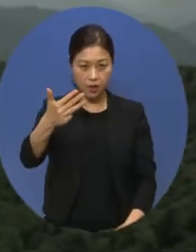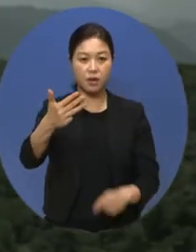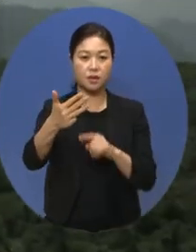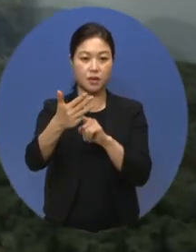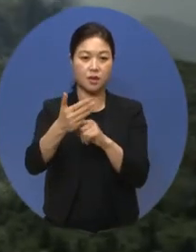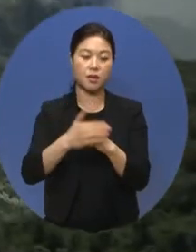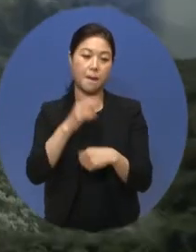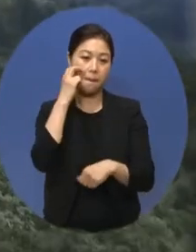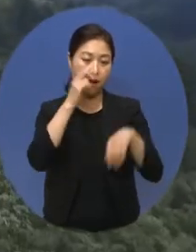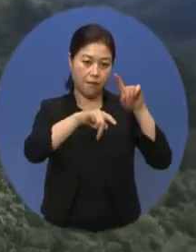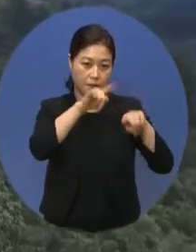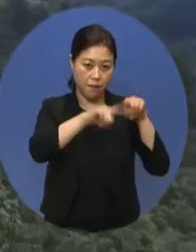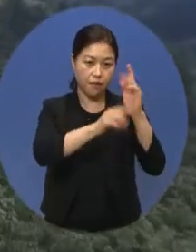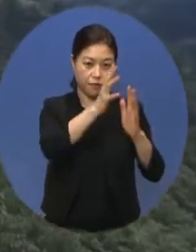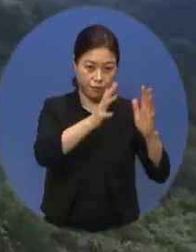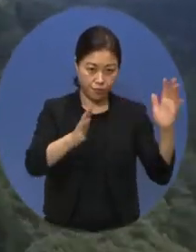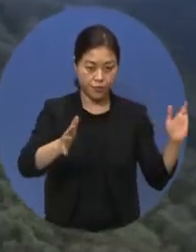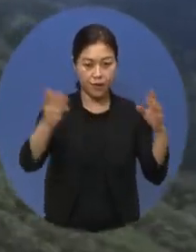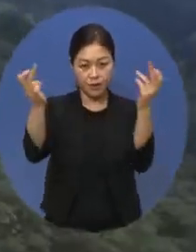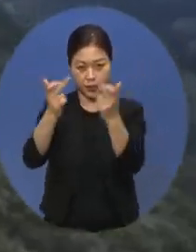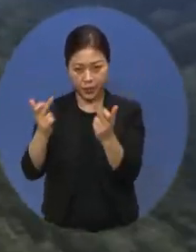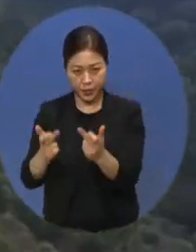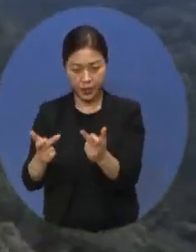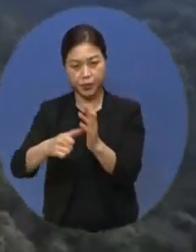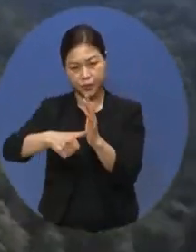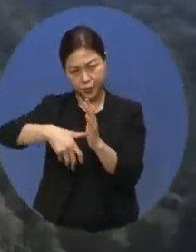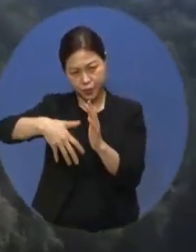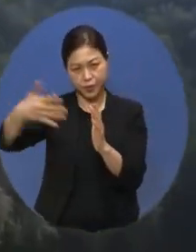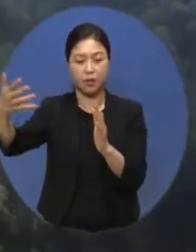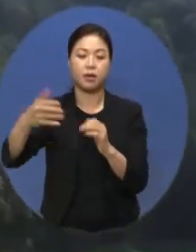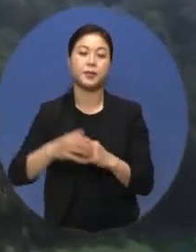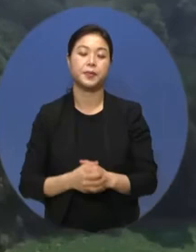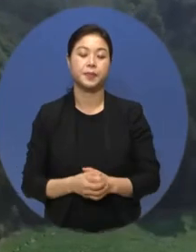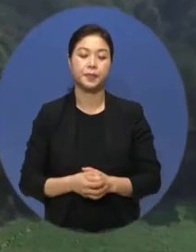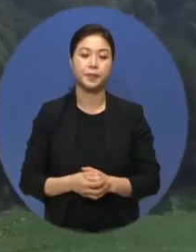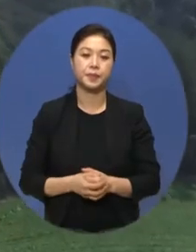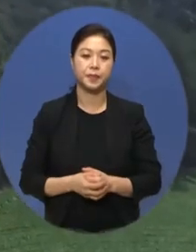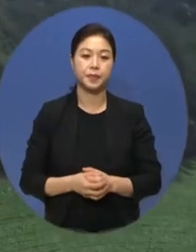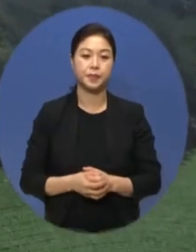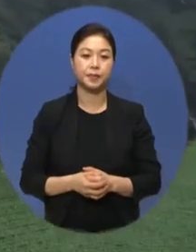푸른 소나무 숲과 계곡이 유명한 명소로 알려져 있습니다.